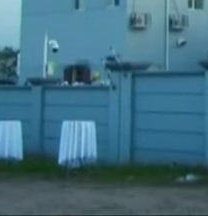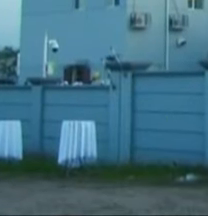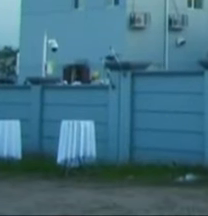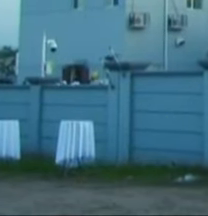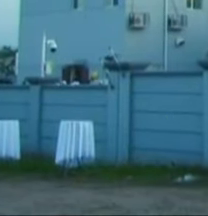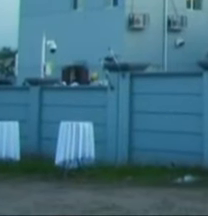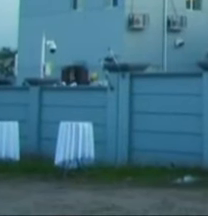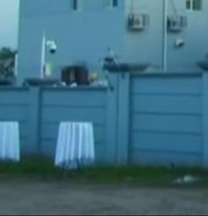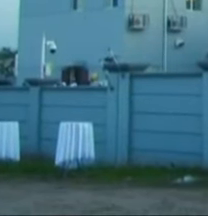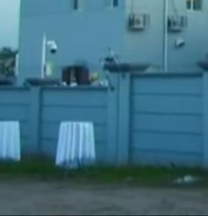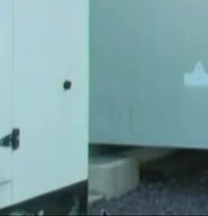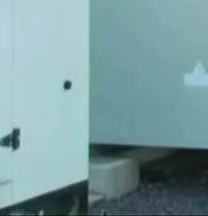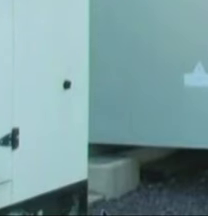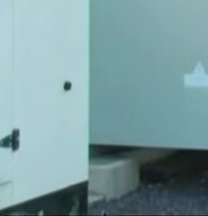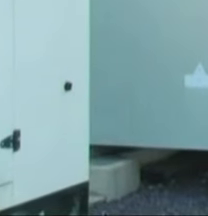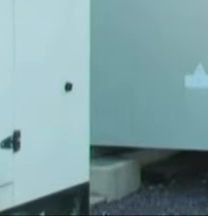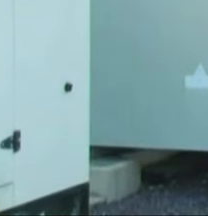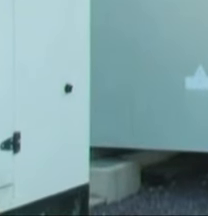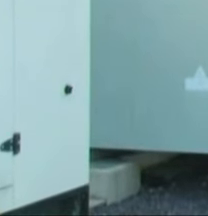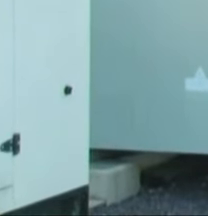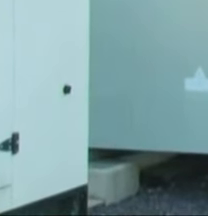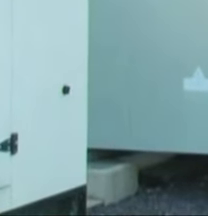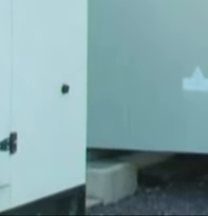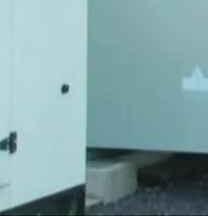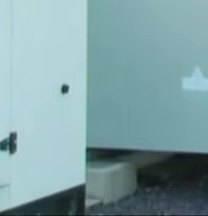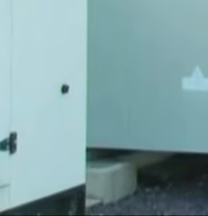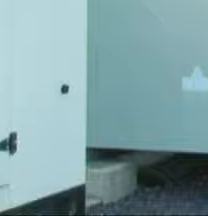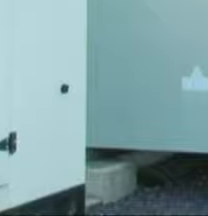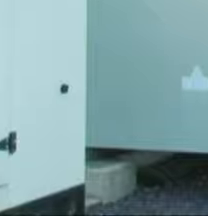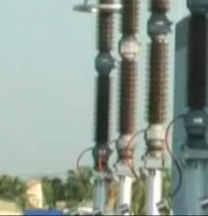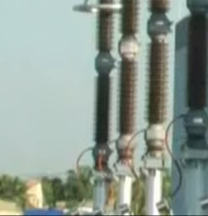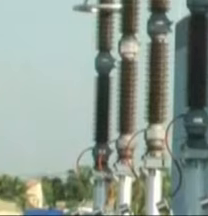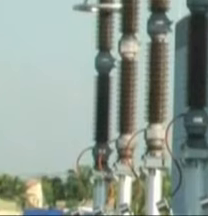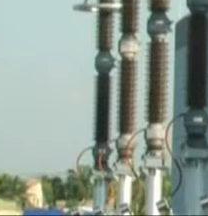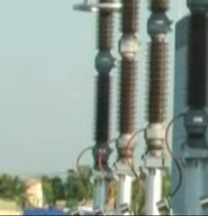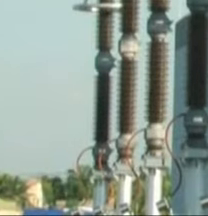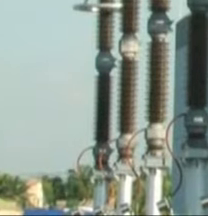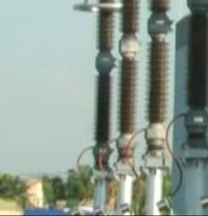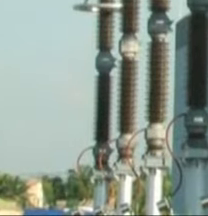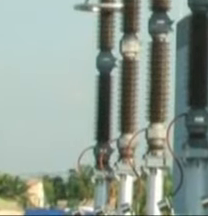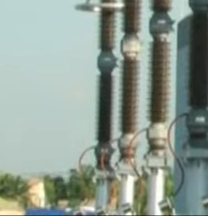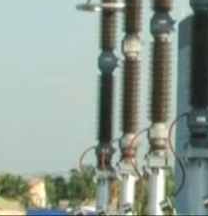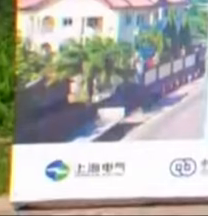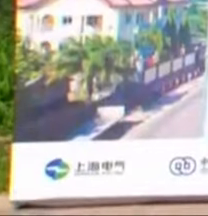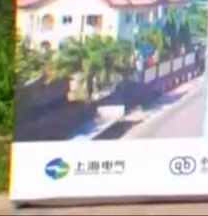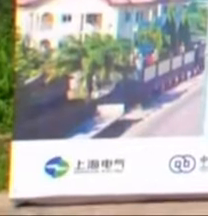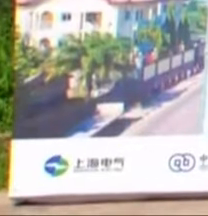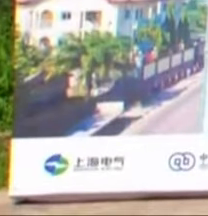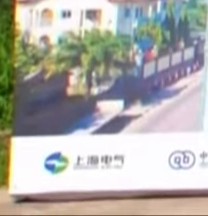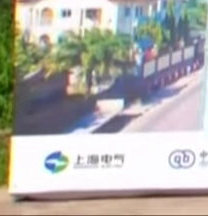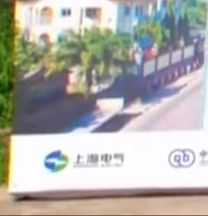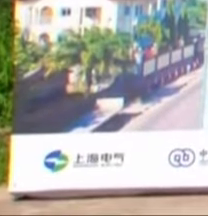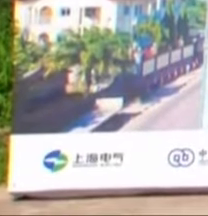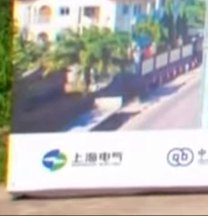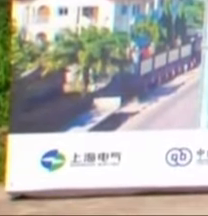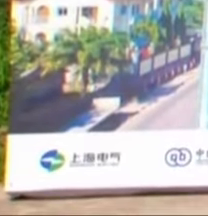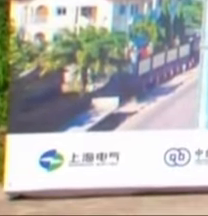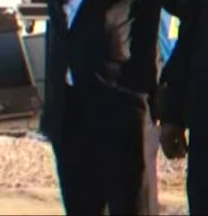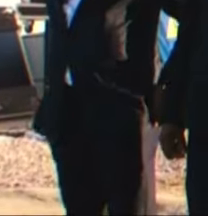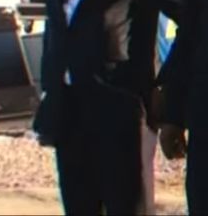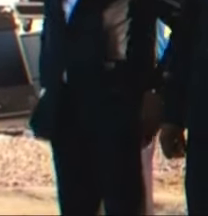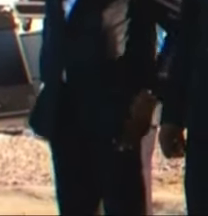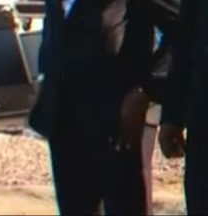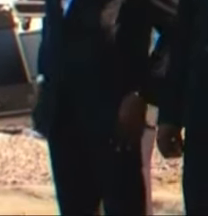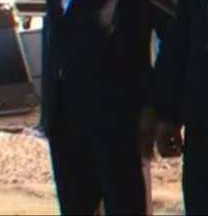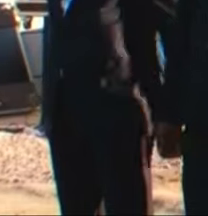capitale Kinshasa. Doté d'une salle de cuvage moderne, ce poste est stratégique dans l'interconnexion régionale